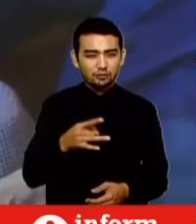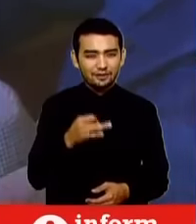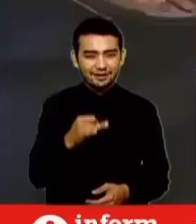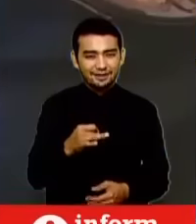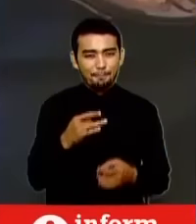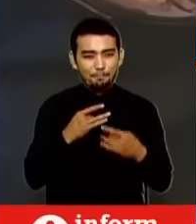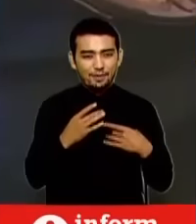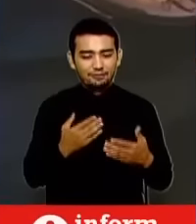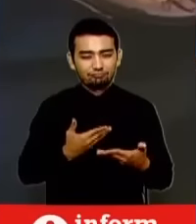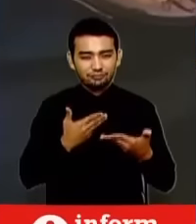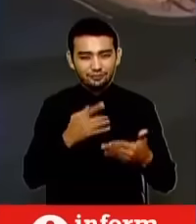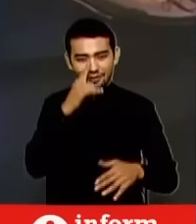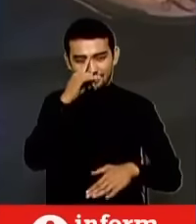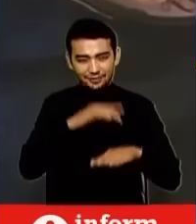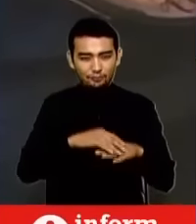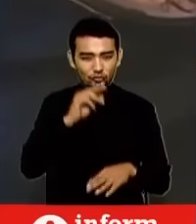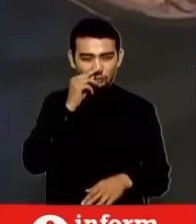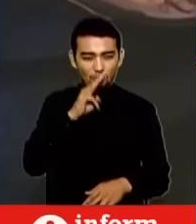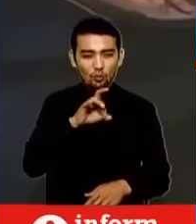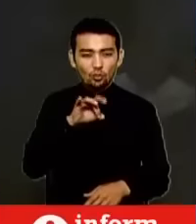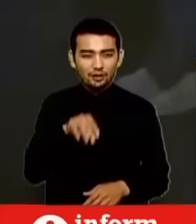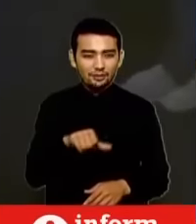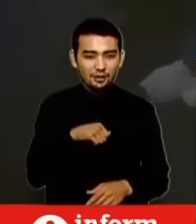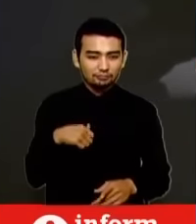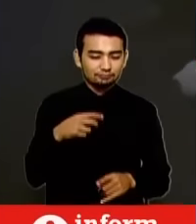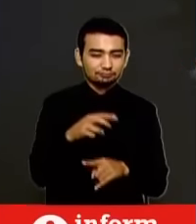горожан поздравил аким Шымкента Мурат Айтенов.